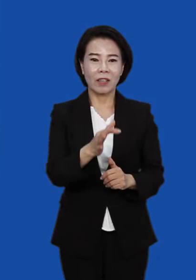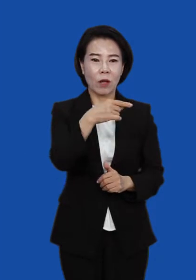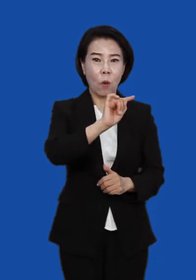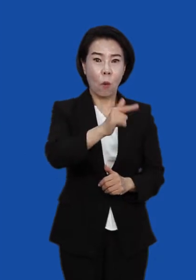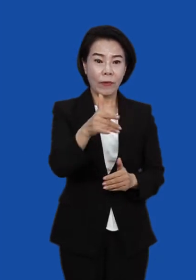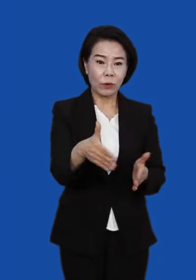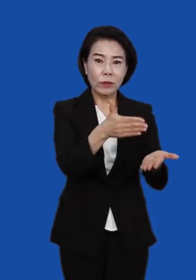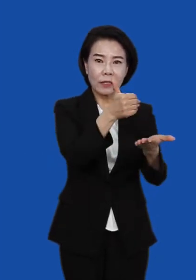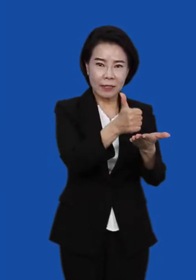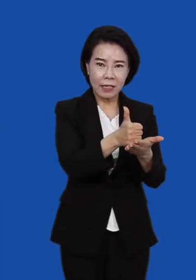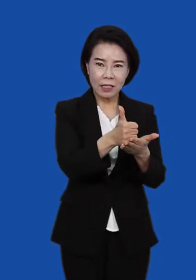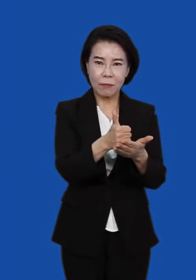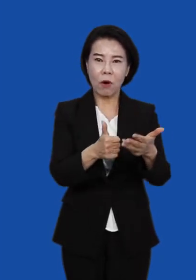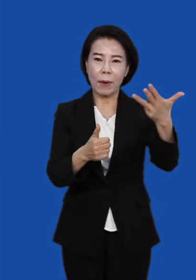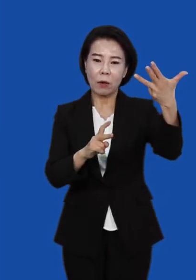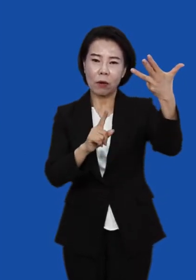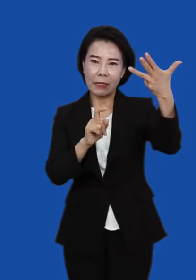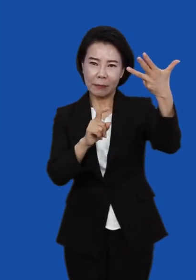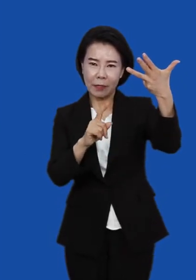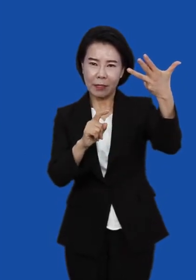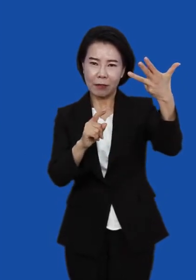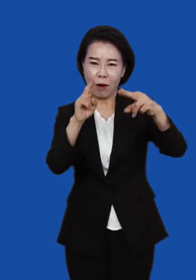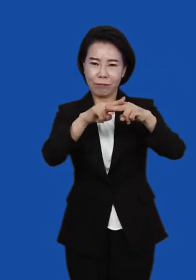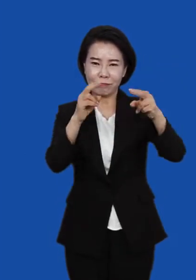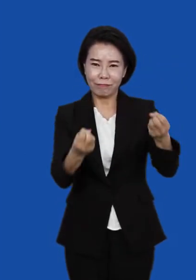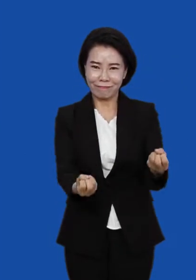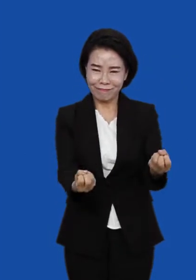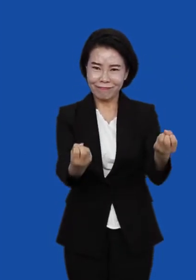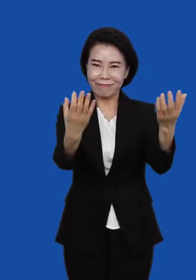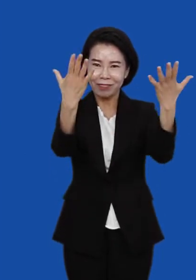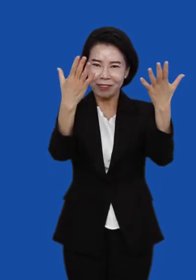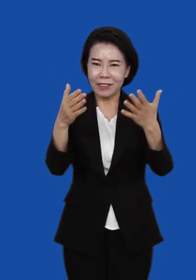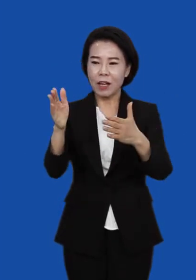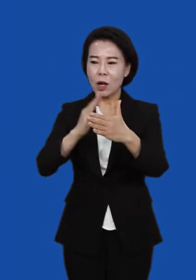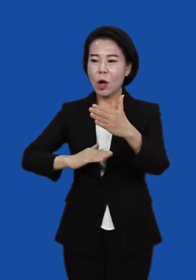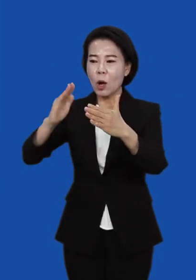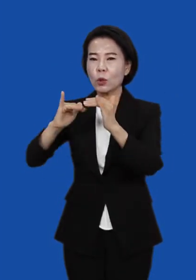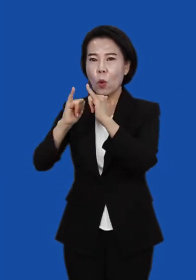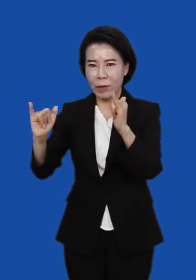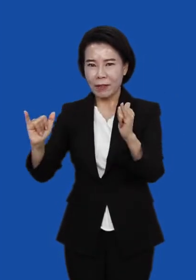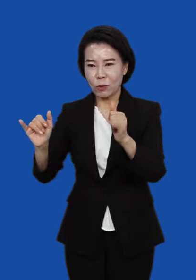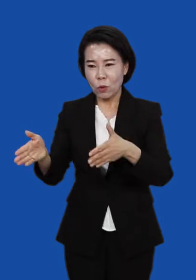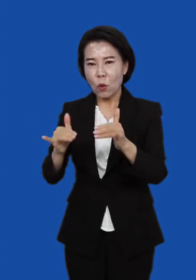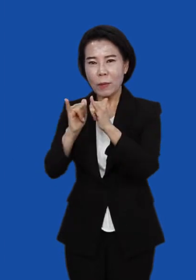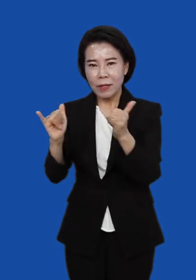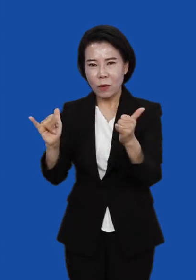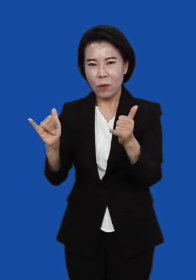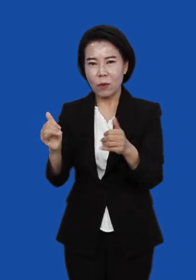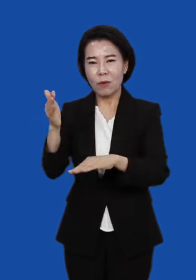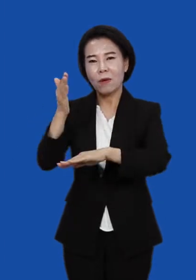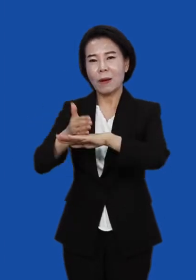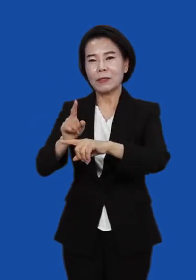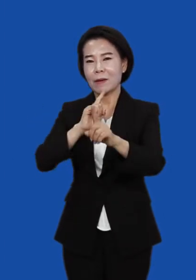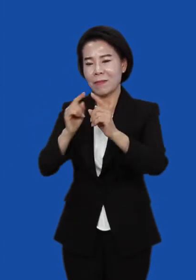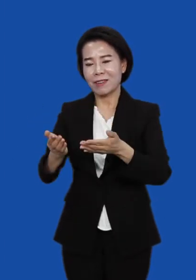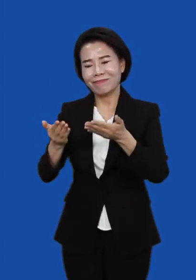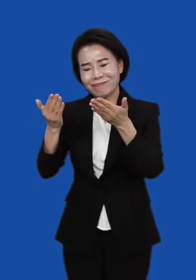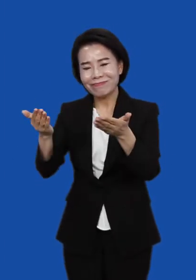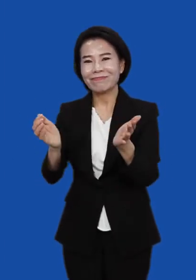앞서 원지사는 지난 11일 퇴임식을 열고 도민과 공직자들에게 감사 인사를 전했는데요.